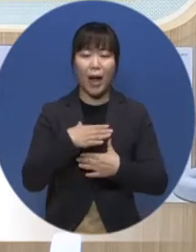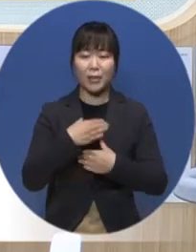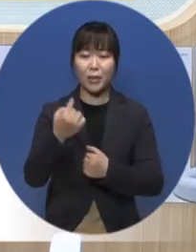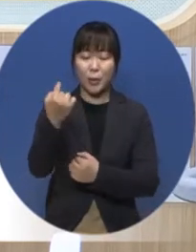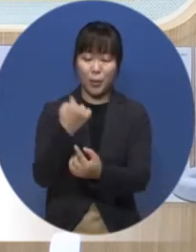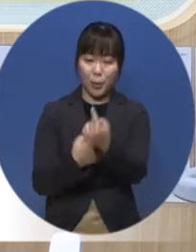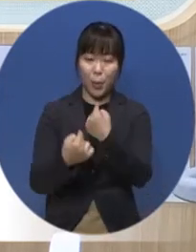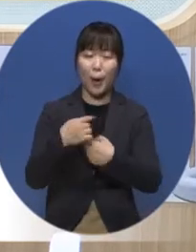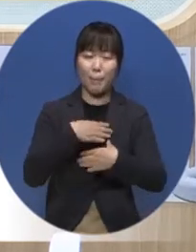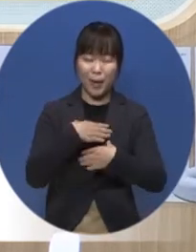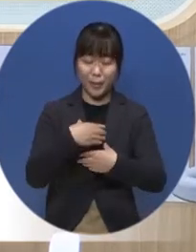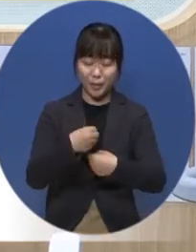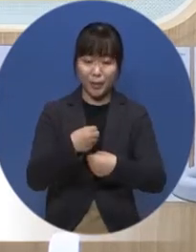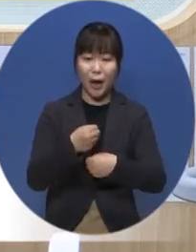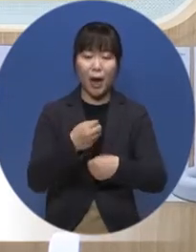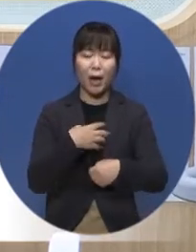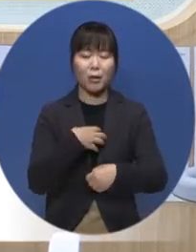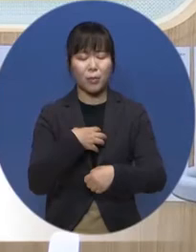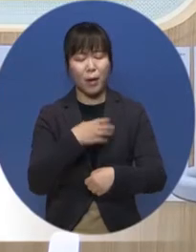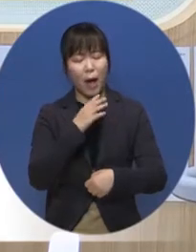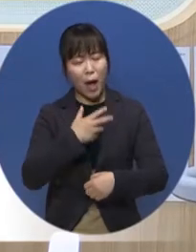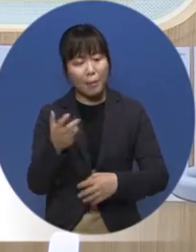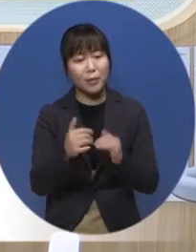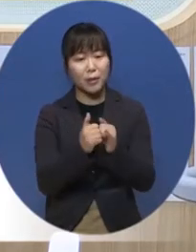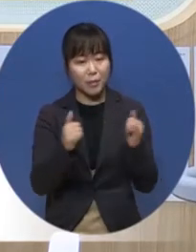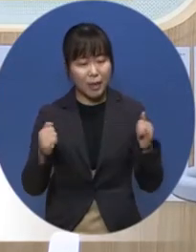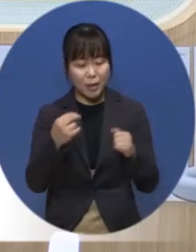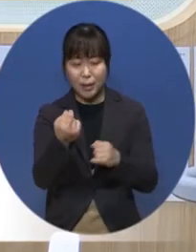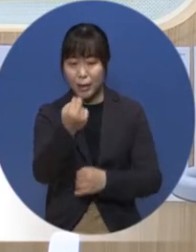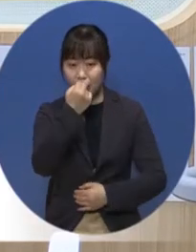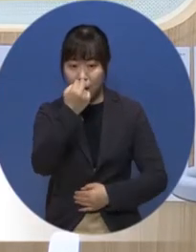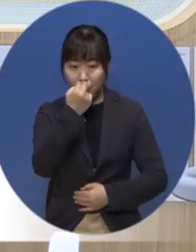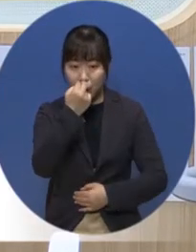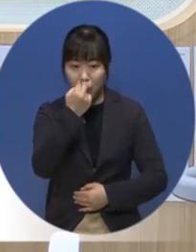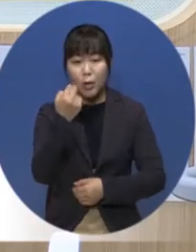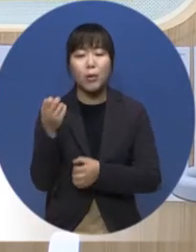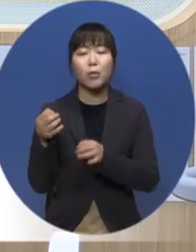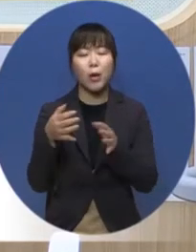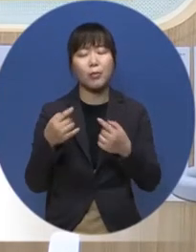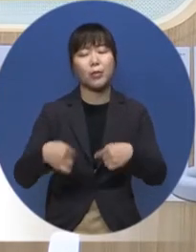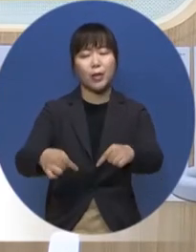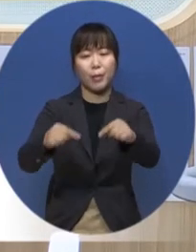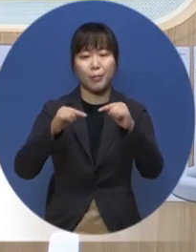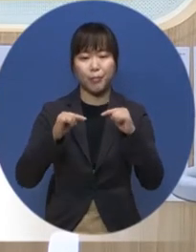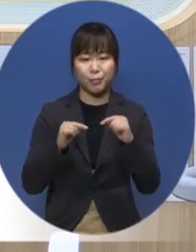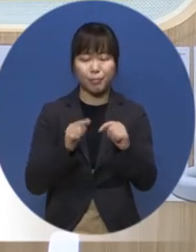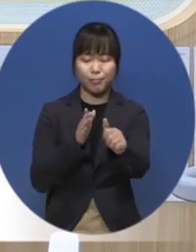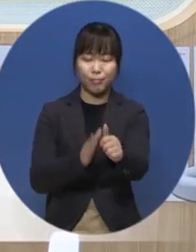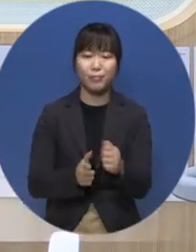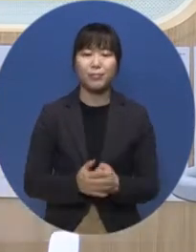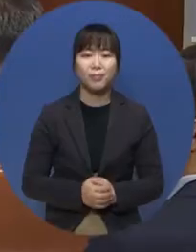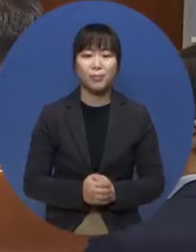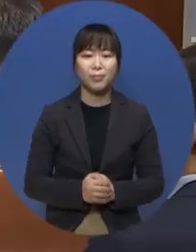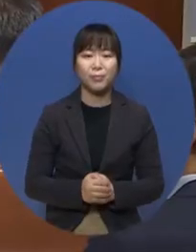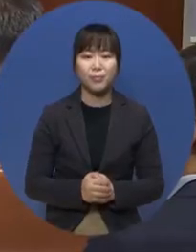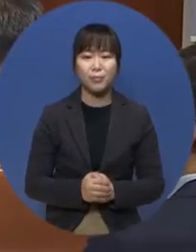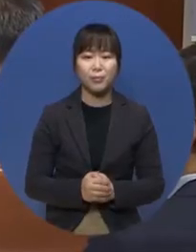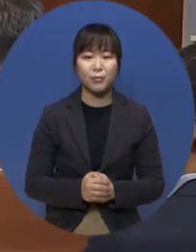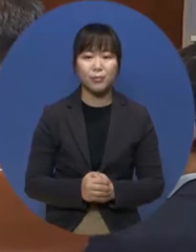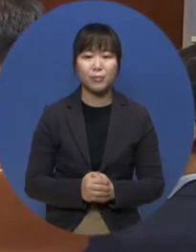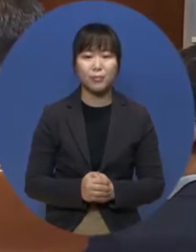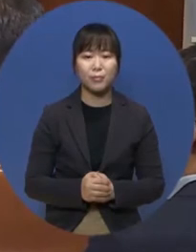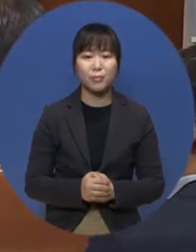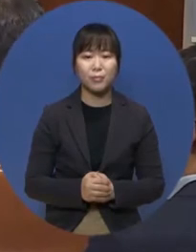방문하셔서 아픈 사람들한테 생명을 살리는 하늘의 동참 해 주셔도 됩니다 후원